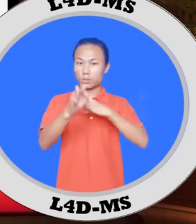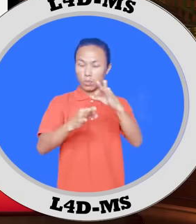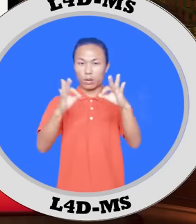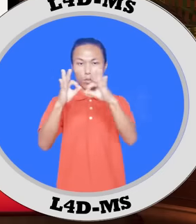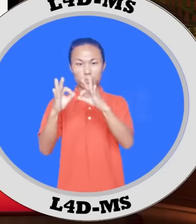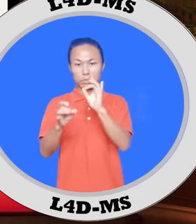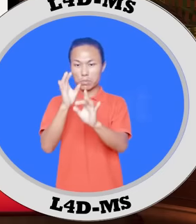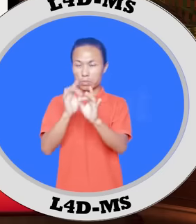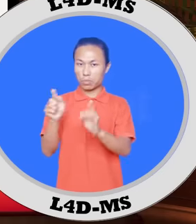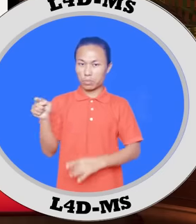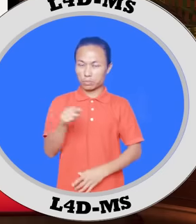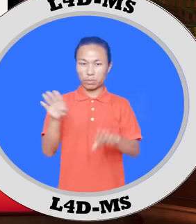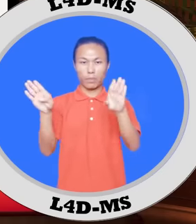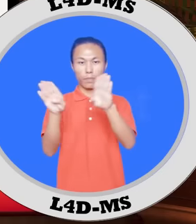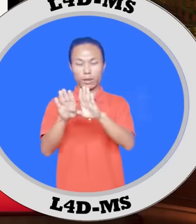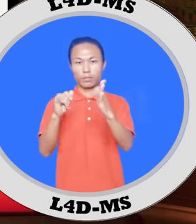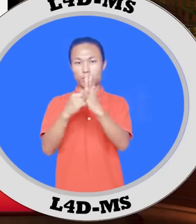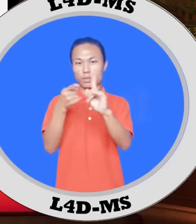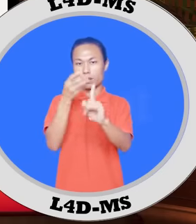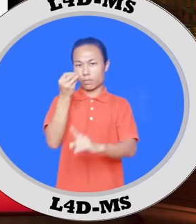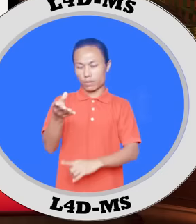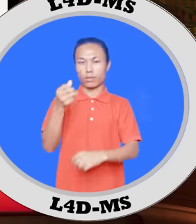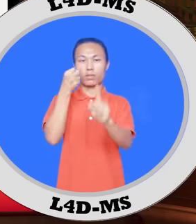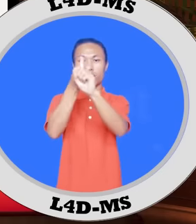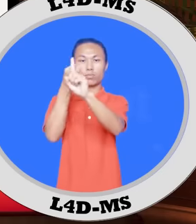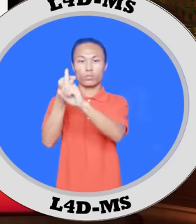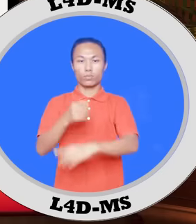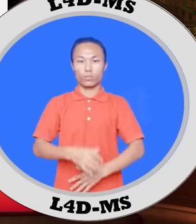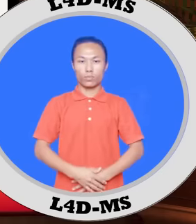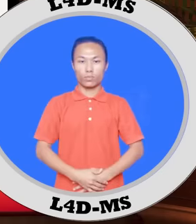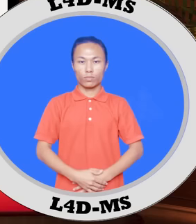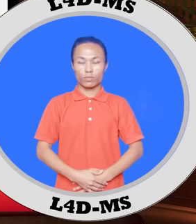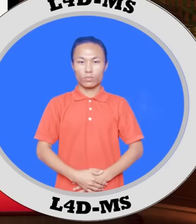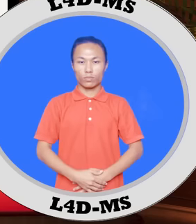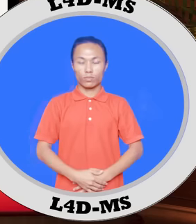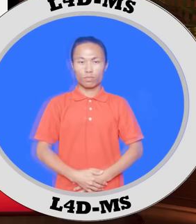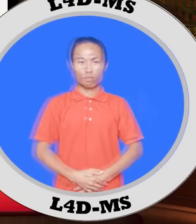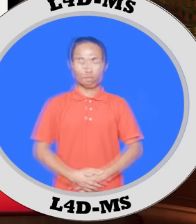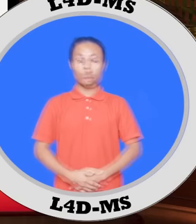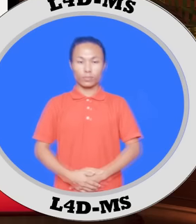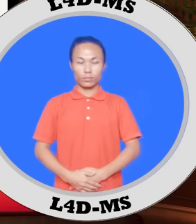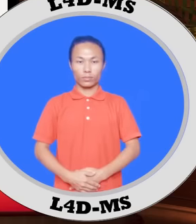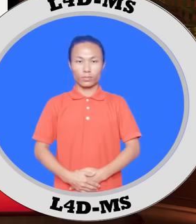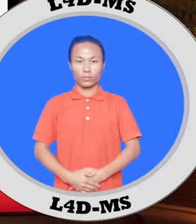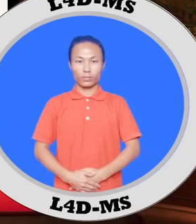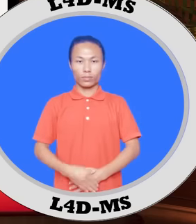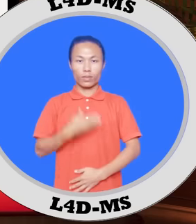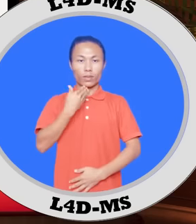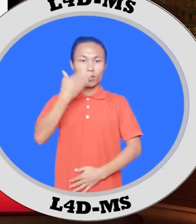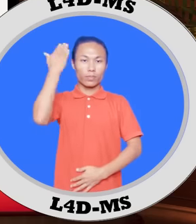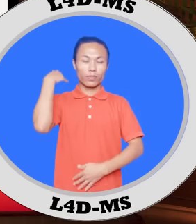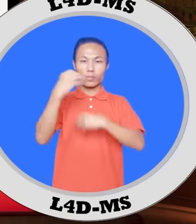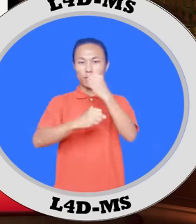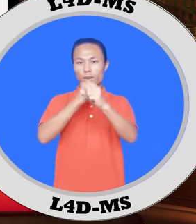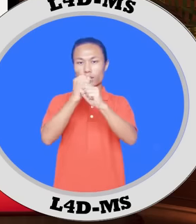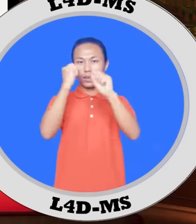ကို Justice for Myanmar ကဖော်ထုတ်ပြီးအရေးကြီးပိတ်ပင်မှုအတွက်နိုင်ငံတကာအစိုးရတွေကိုတောင်းဆိုလိုက်ပါတယ်။2013ခုနှစ်ကစ